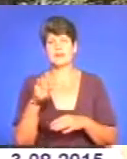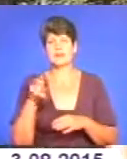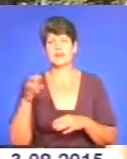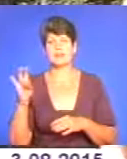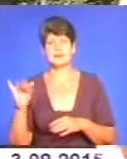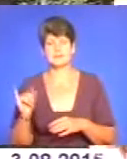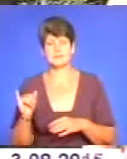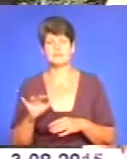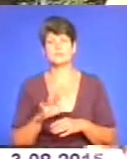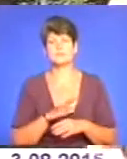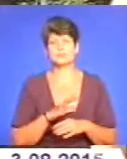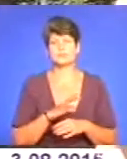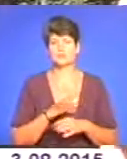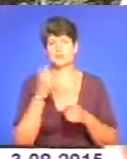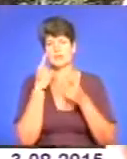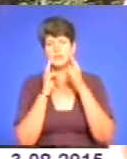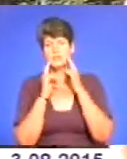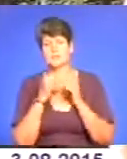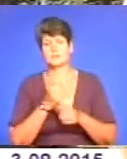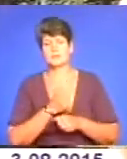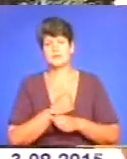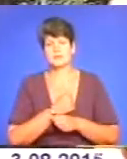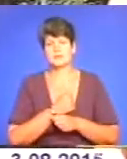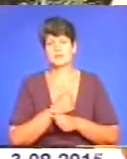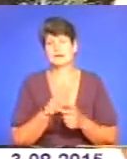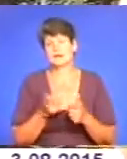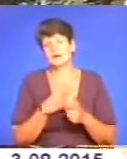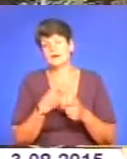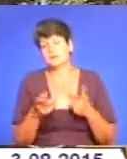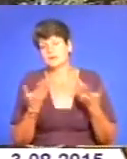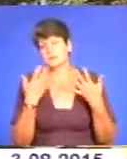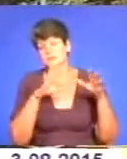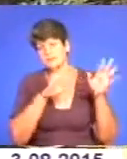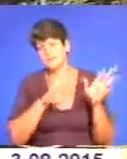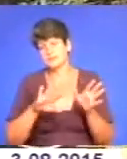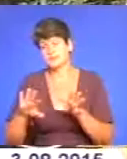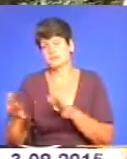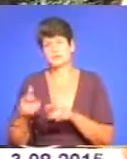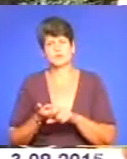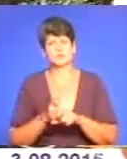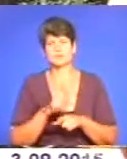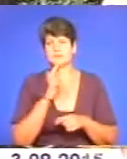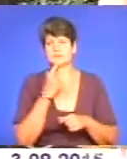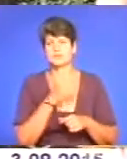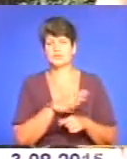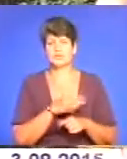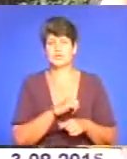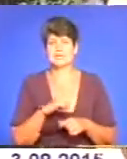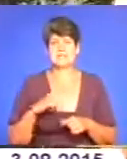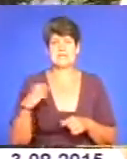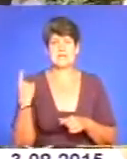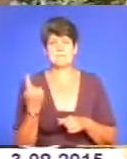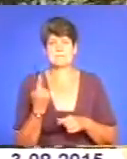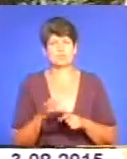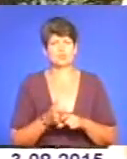Звичайно, були сльози, печаль, але якось то все перейшло. Дуже тяжко, бо самій то